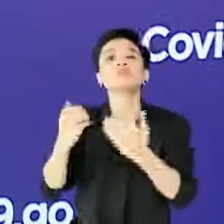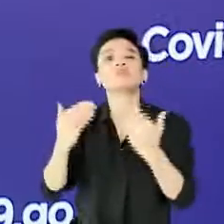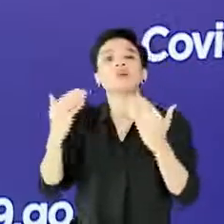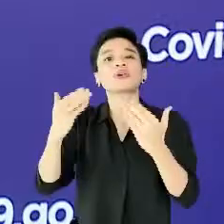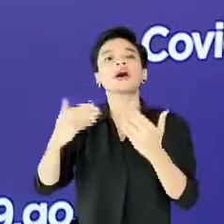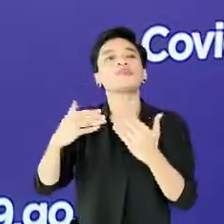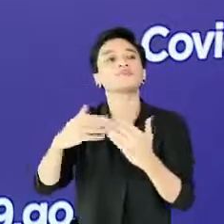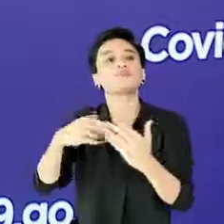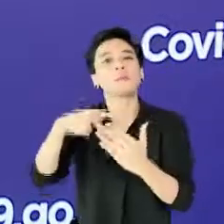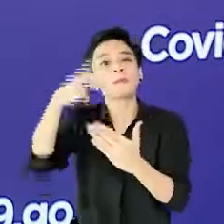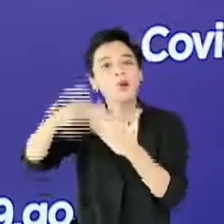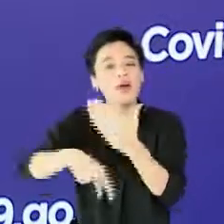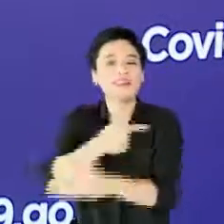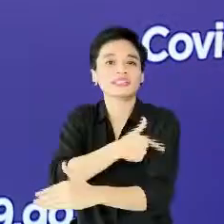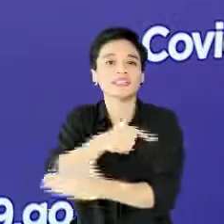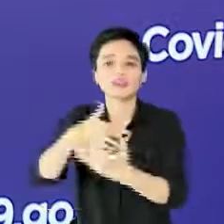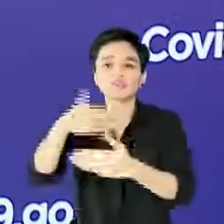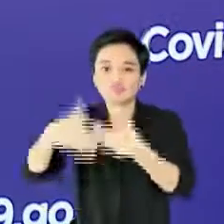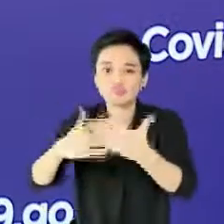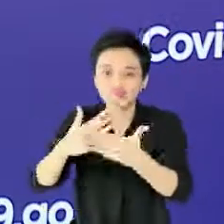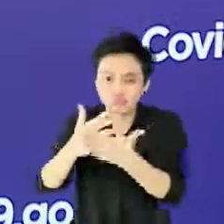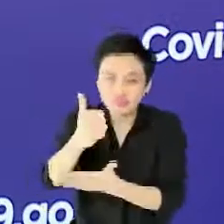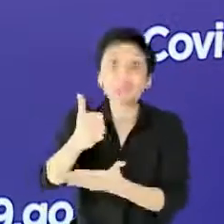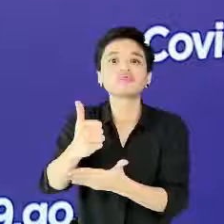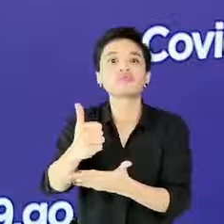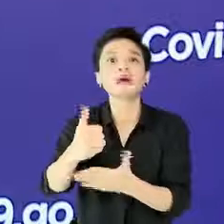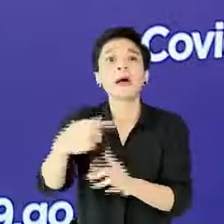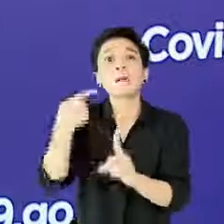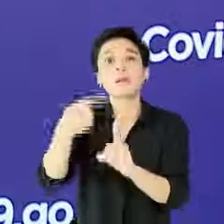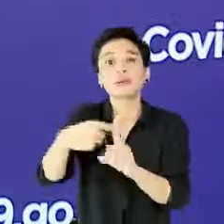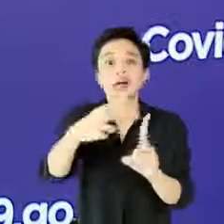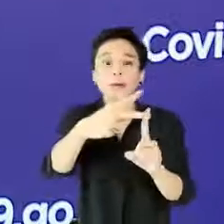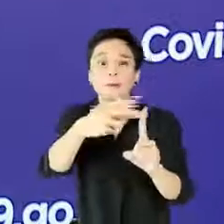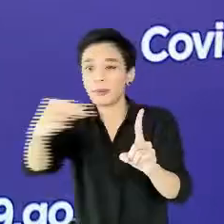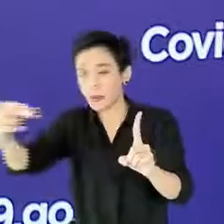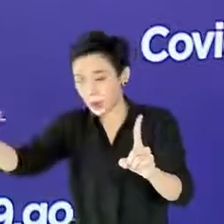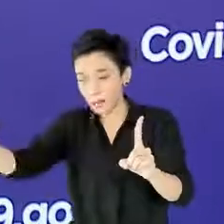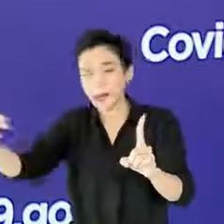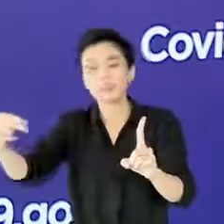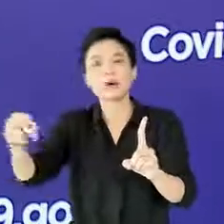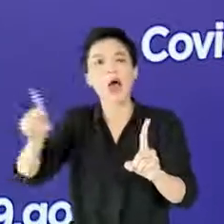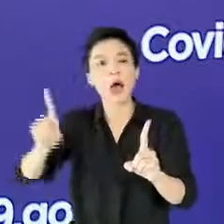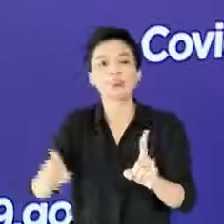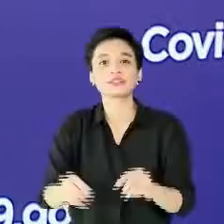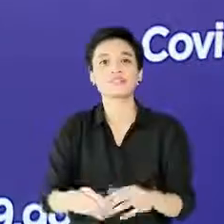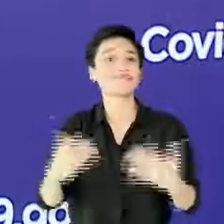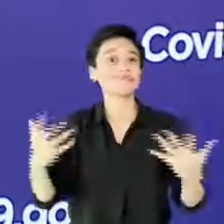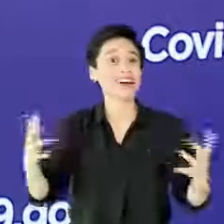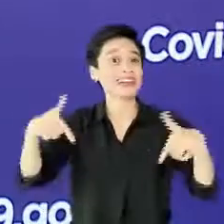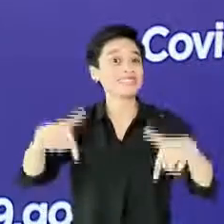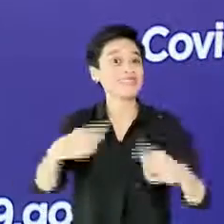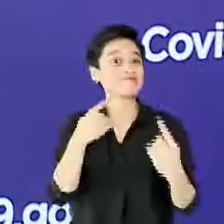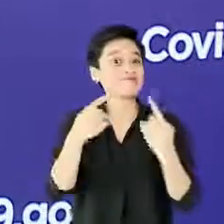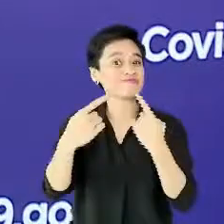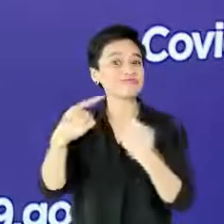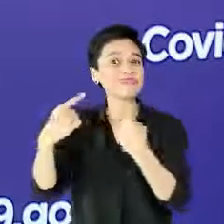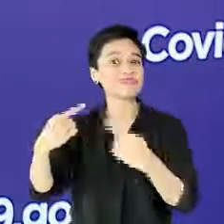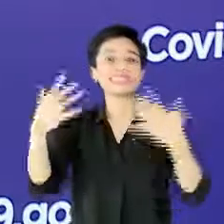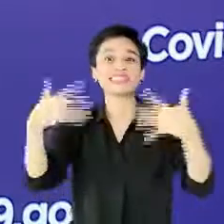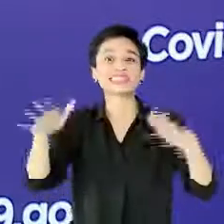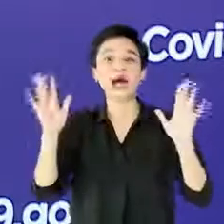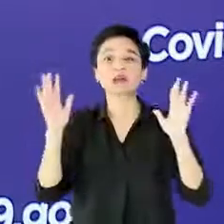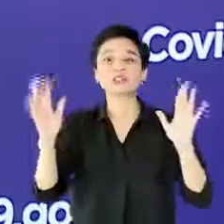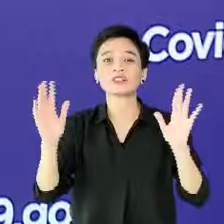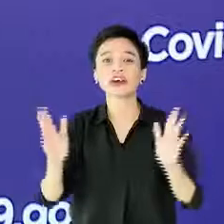lancar dan juga tadi racing dan pemerintah juga harus tetap dilakukan dan tiba saatnya kita dipenghujung acara hari ini semoga